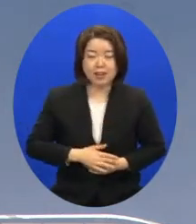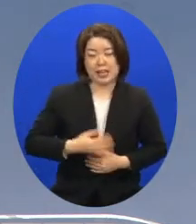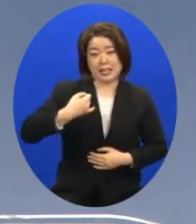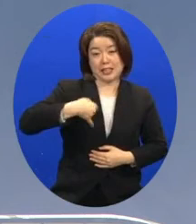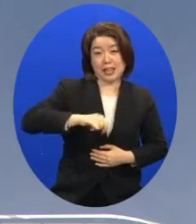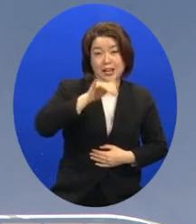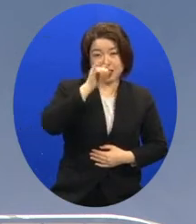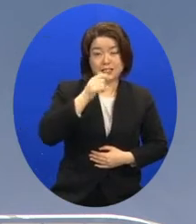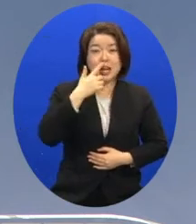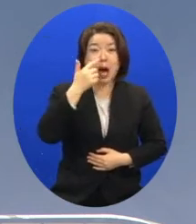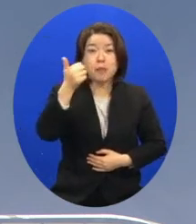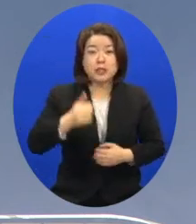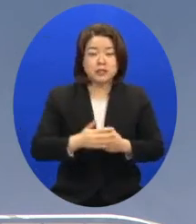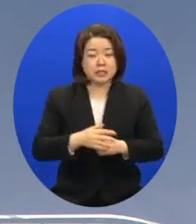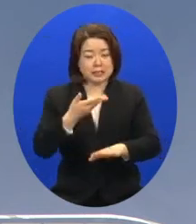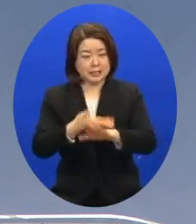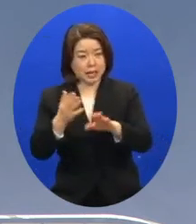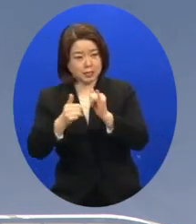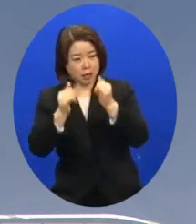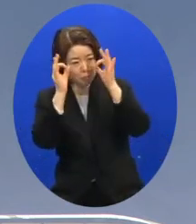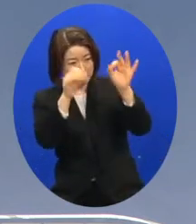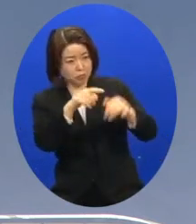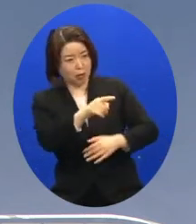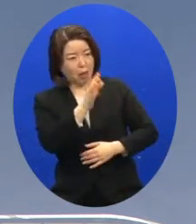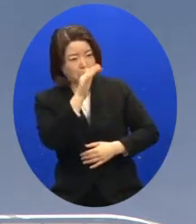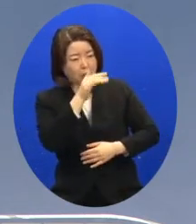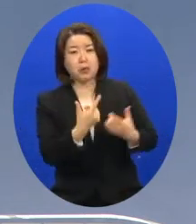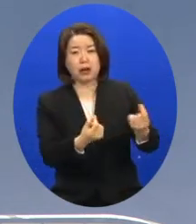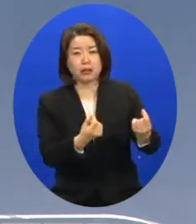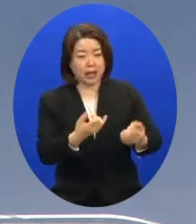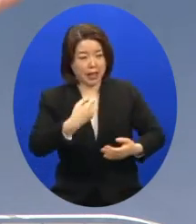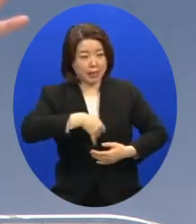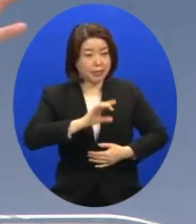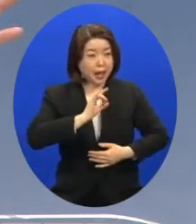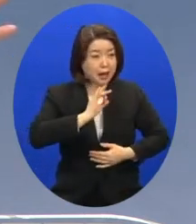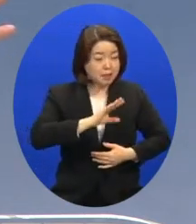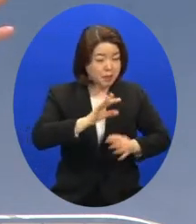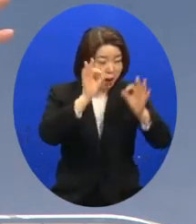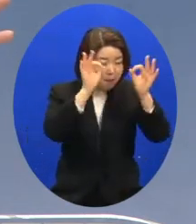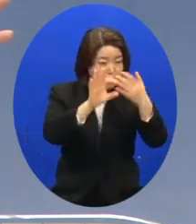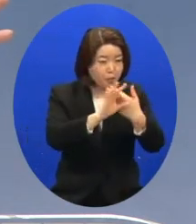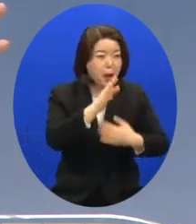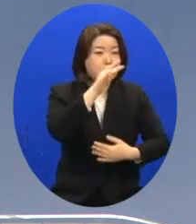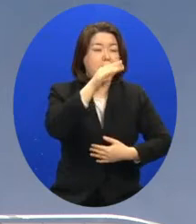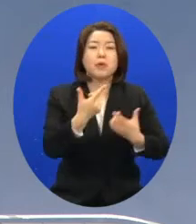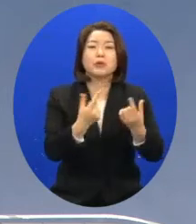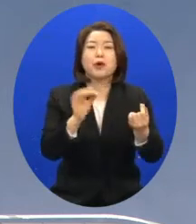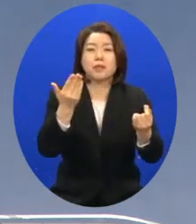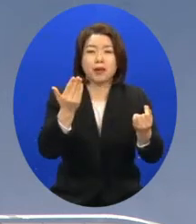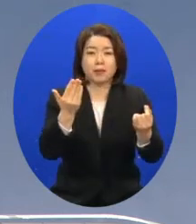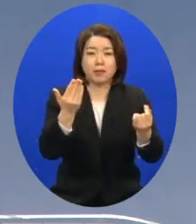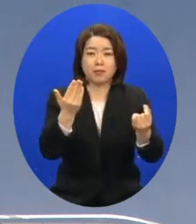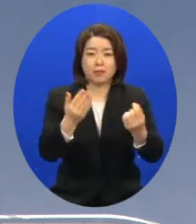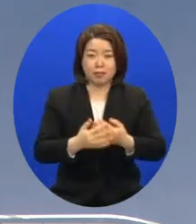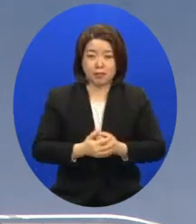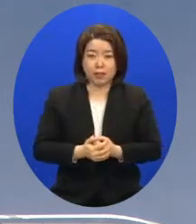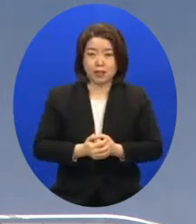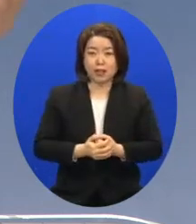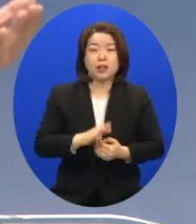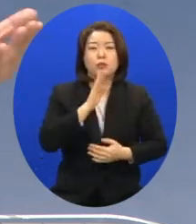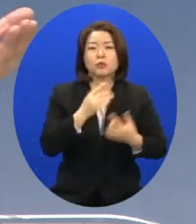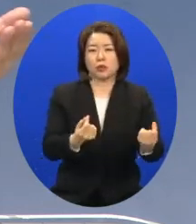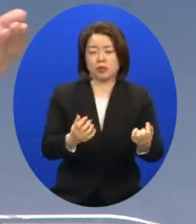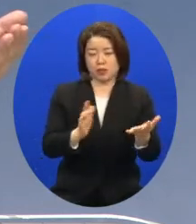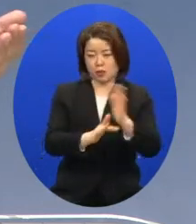요 다른 사람이 보면 꼭 바보 같아요 딸만 보면 완전히 바보같이 돼요 예수님